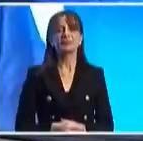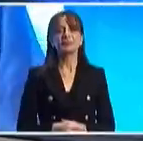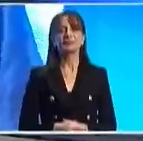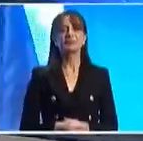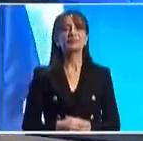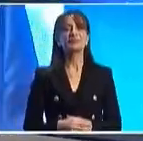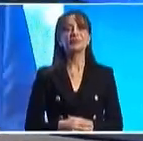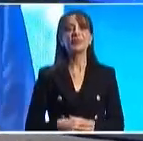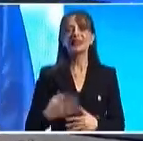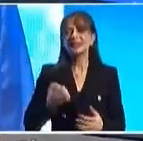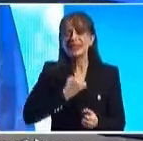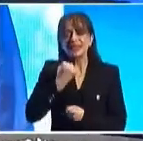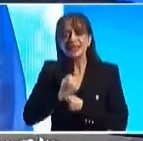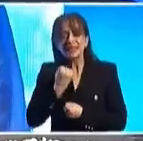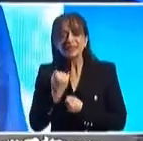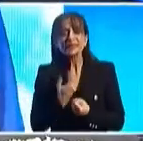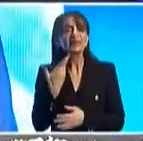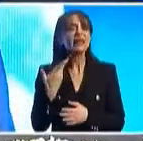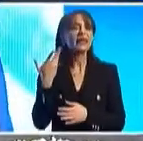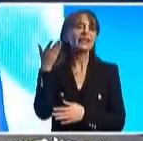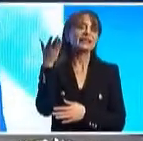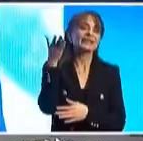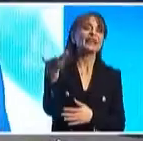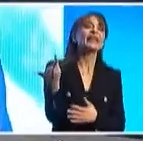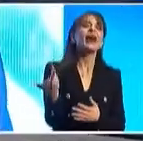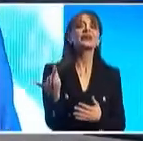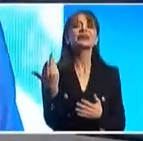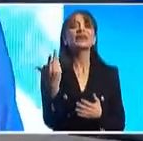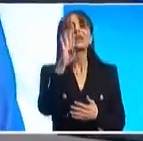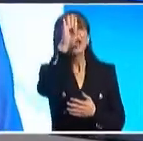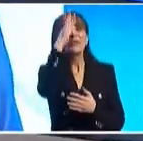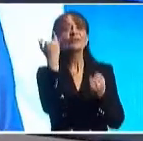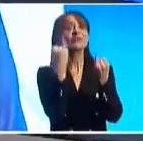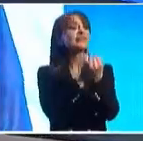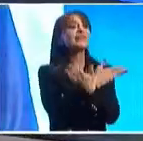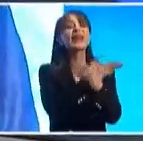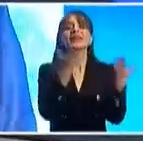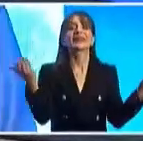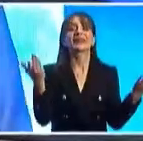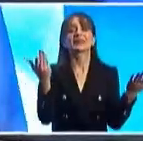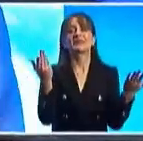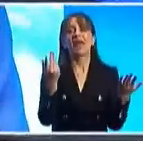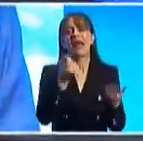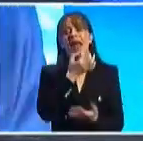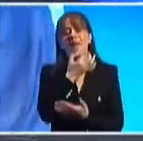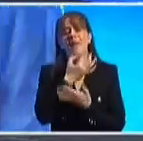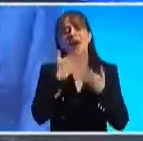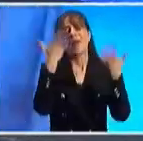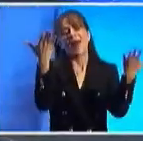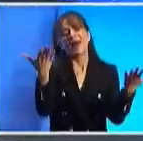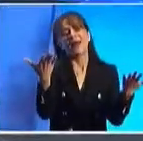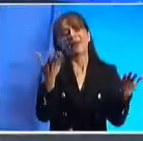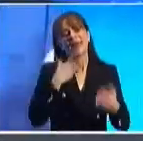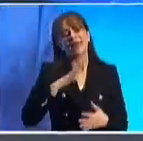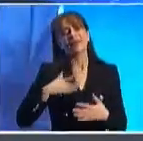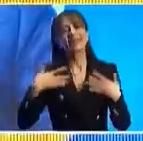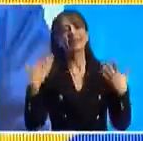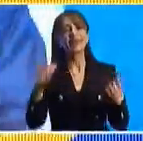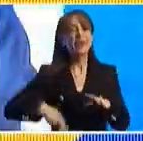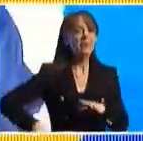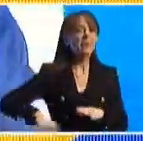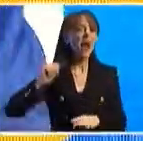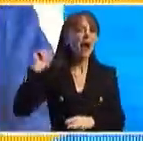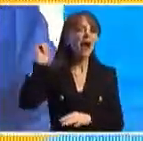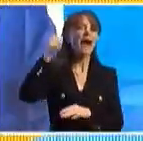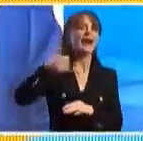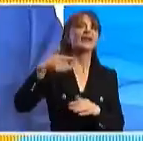binbir çileyle giden İstanbullu kardeşime bir müjde daha buradan vermek istiyorum. Her yıl